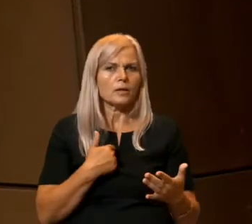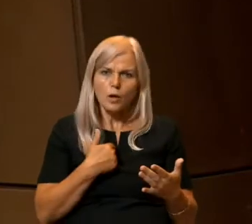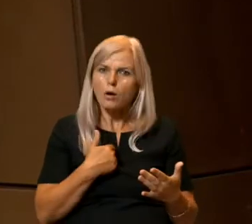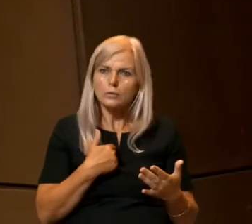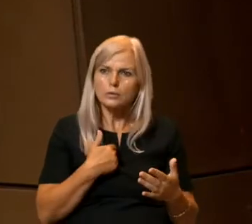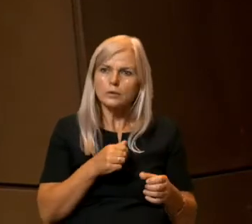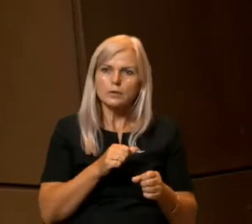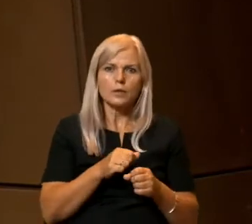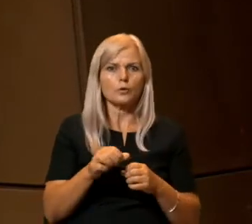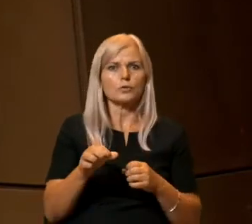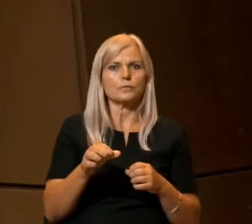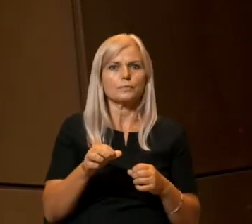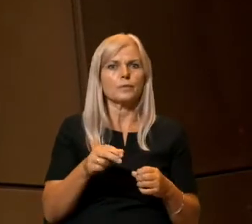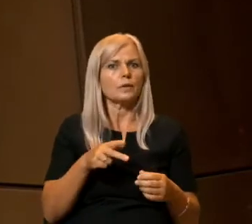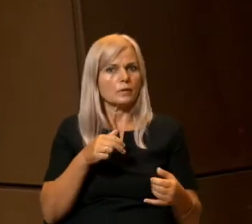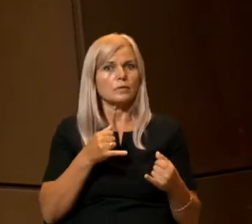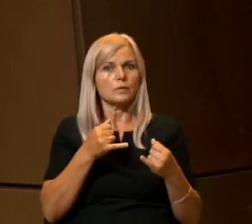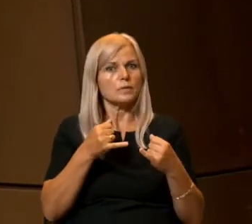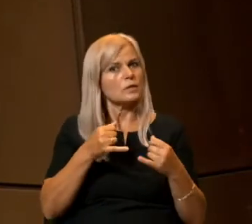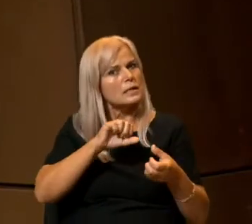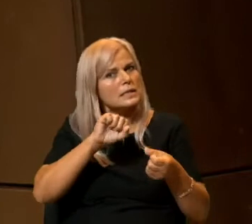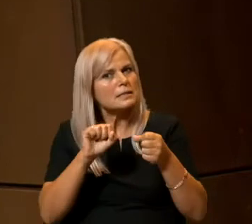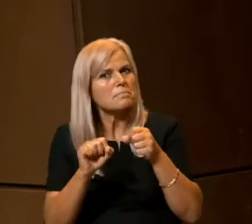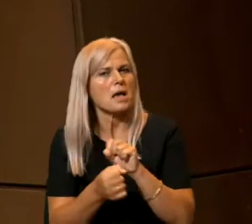właśnie opisać można jako tryb agresji,